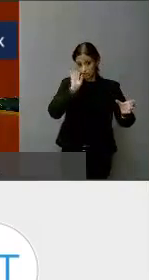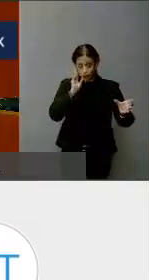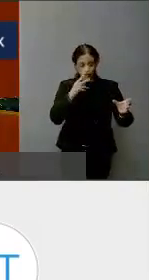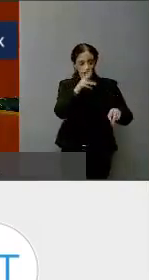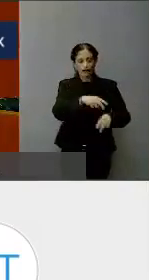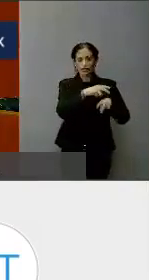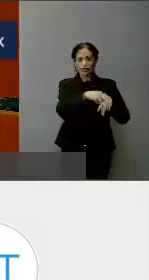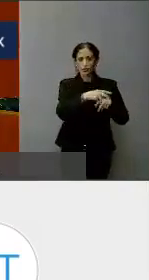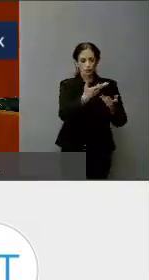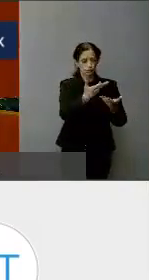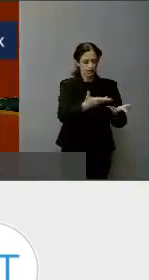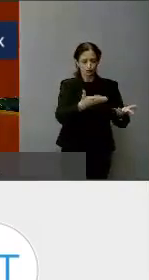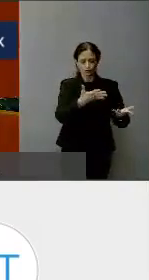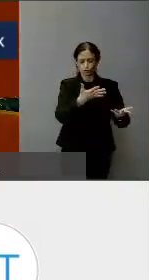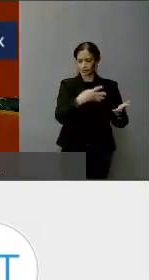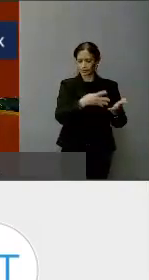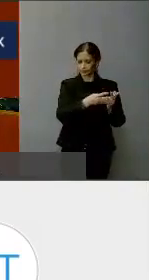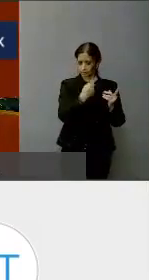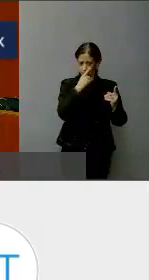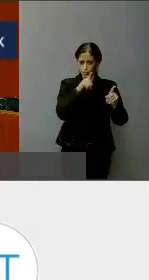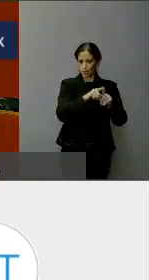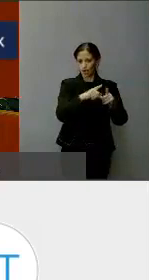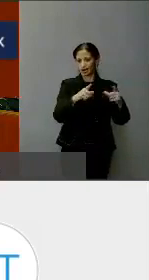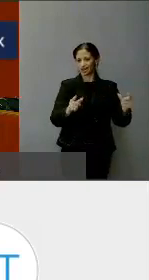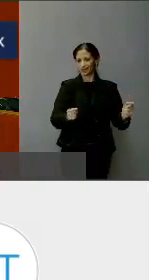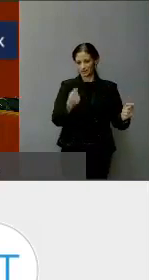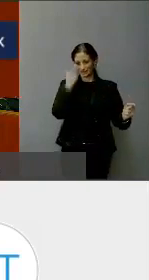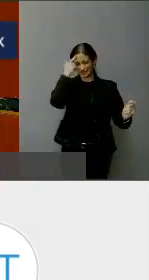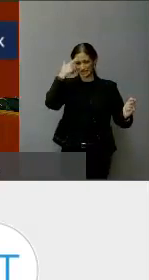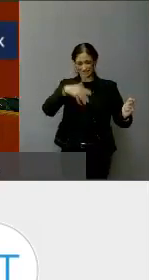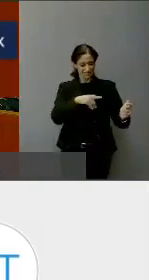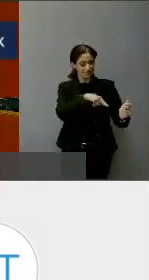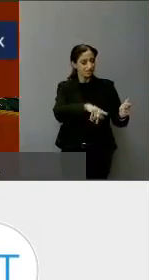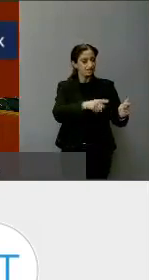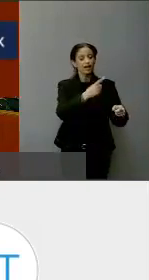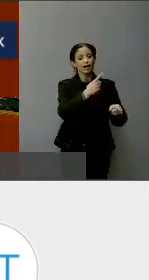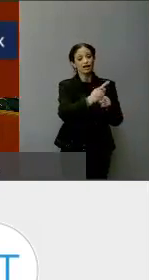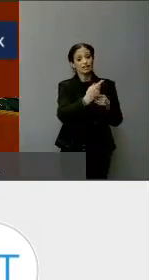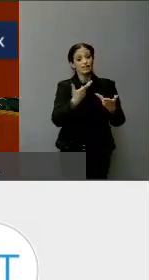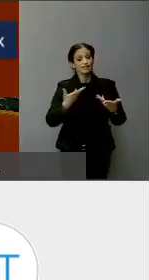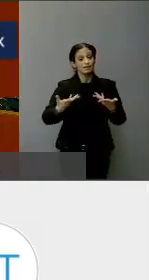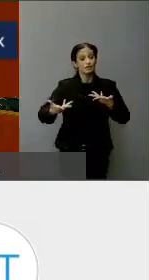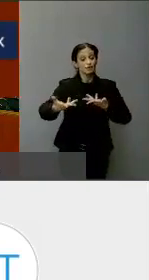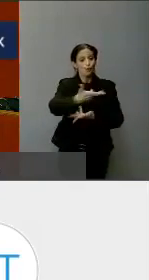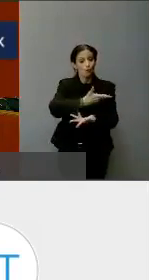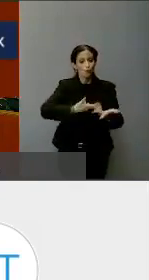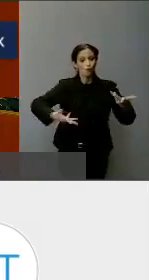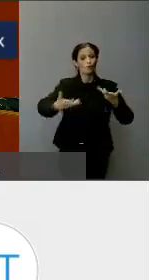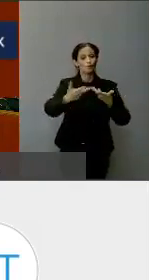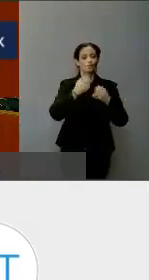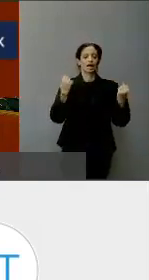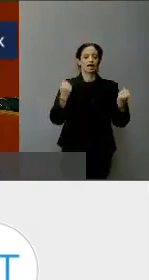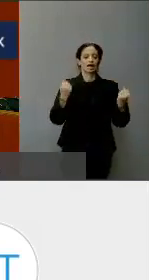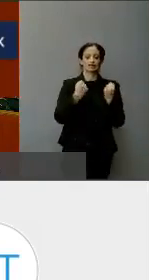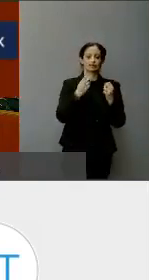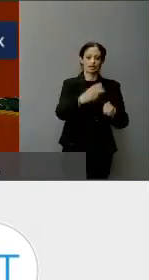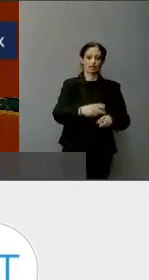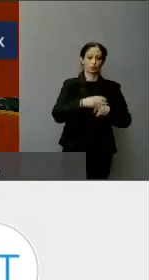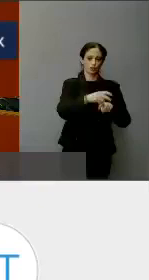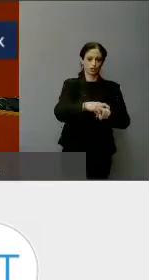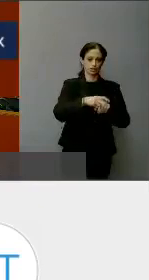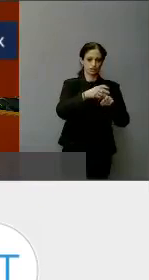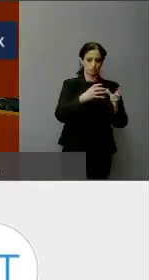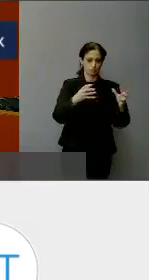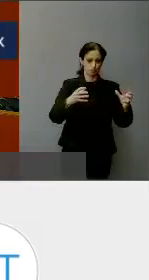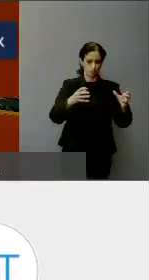in un territorio difficile come quello ligure deve essere coadiuvata da attività di agriturismo e qua il